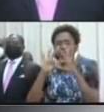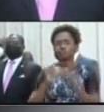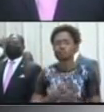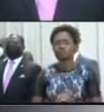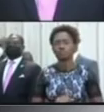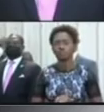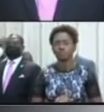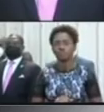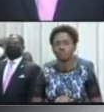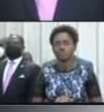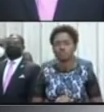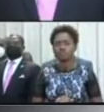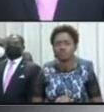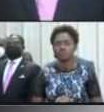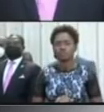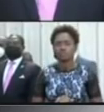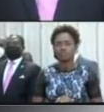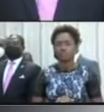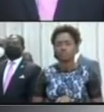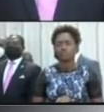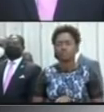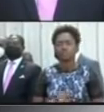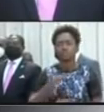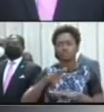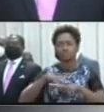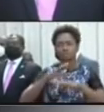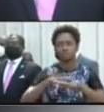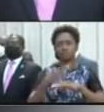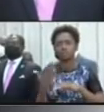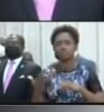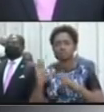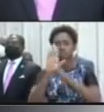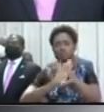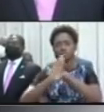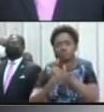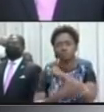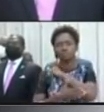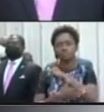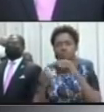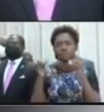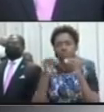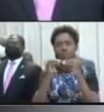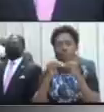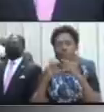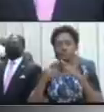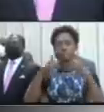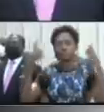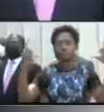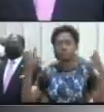qui c'est les affaires civiles des pays, hein, qui c'est plus gros